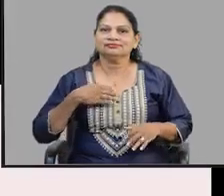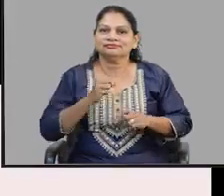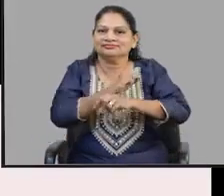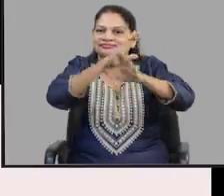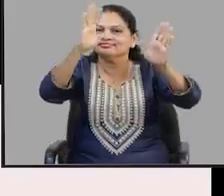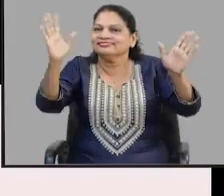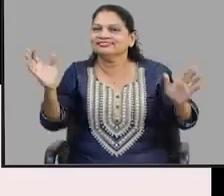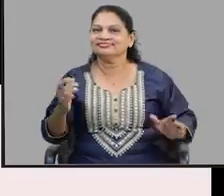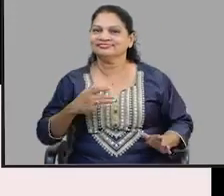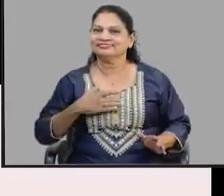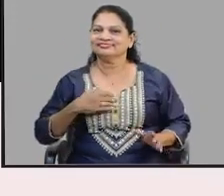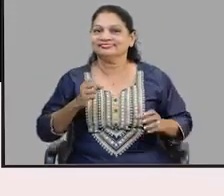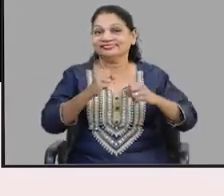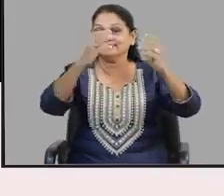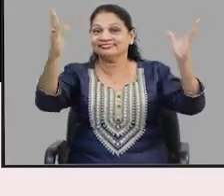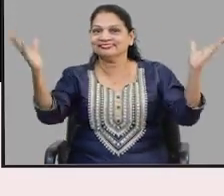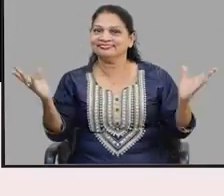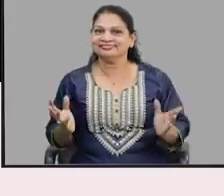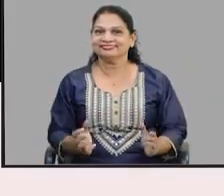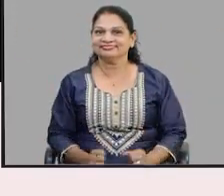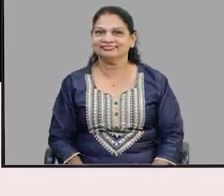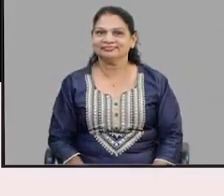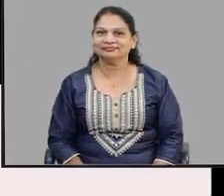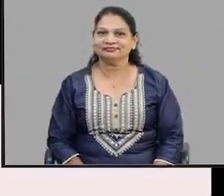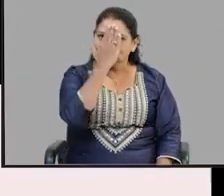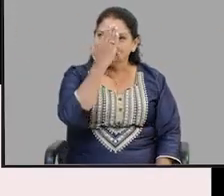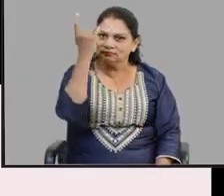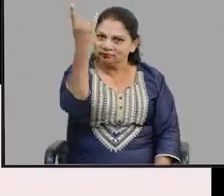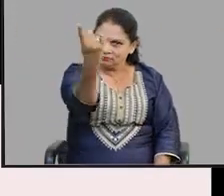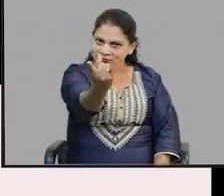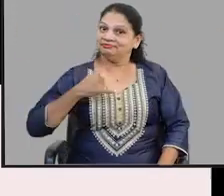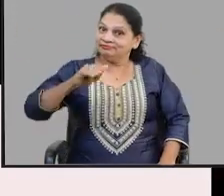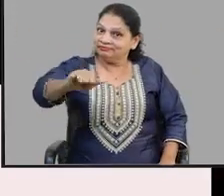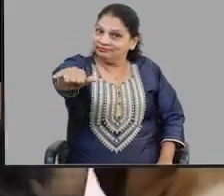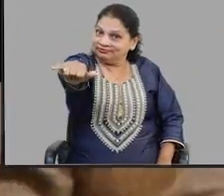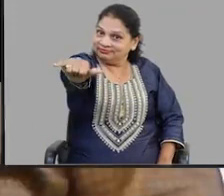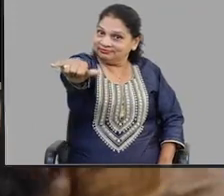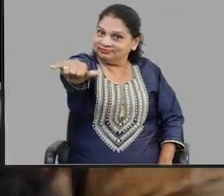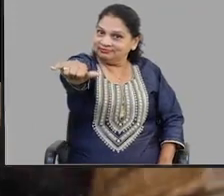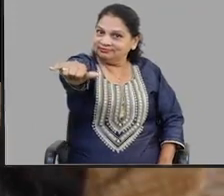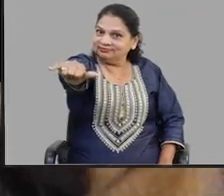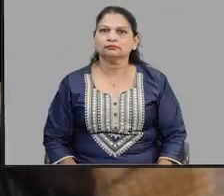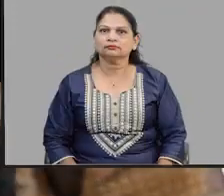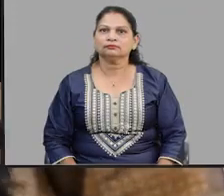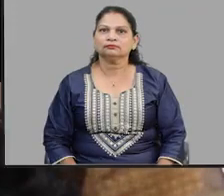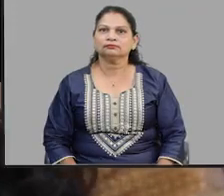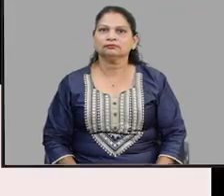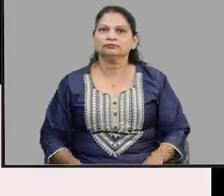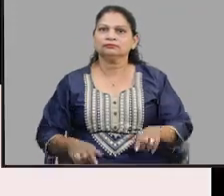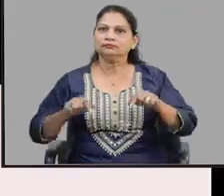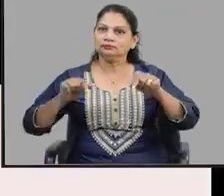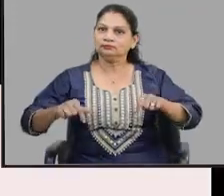आइला, ये तो जादू हो गया, मुझे भी जादू वाली फीलिंग आ गई। Hearing impaired expresses superhero. मुझे तो superhero वाली फीलिंग आ रही